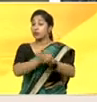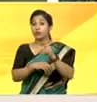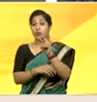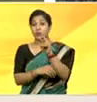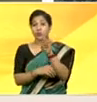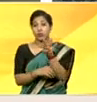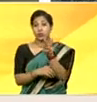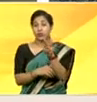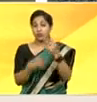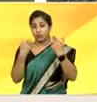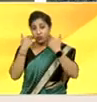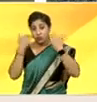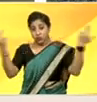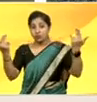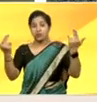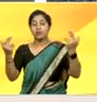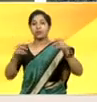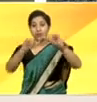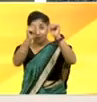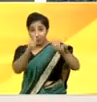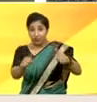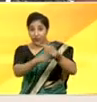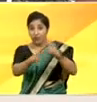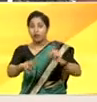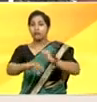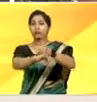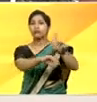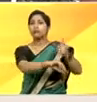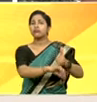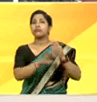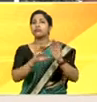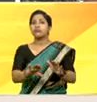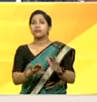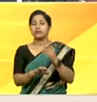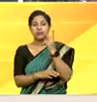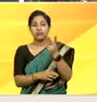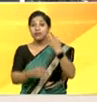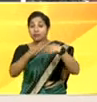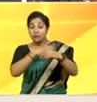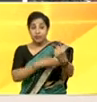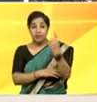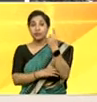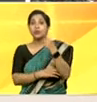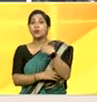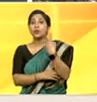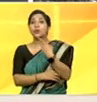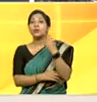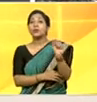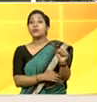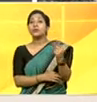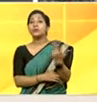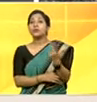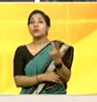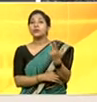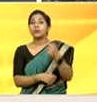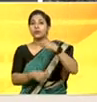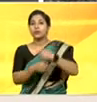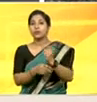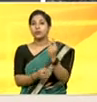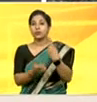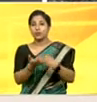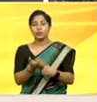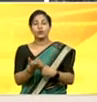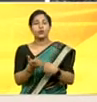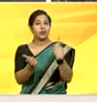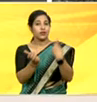24 प्रसिद्ध कवियों की प्रतिमाओं का अनावरण किया। इनमें से एक प्रतिमा गुरुदेव